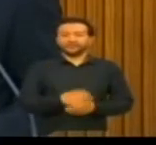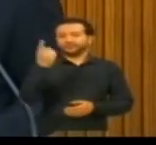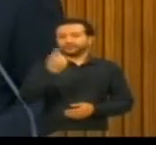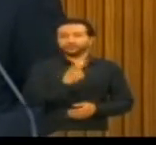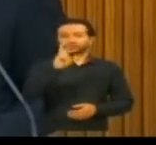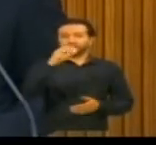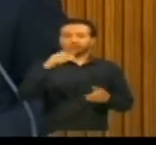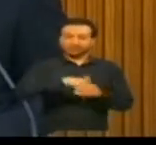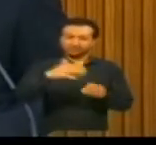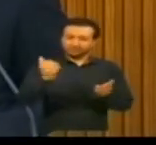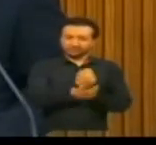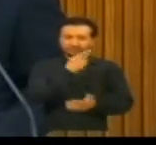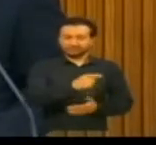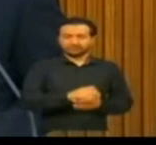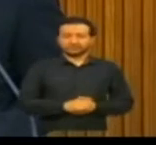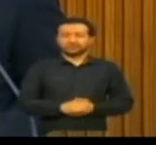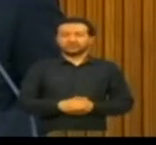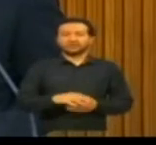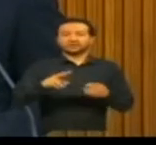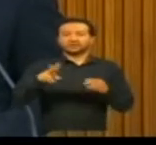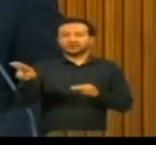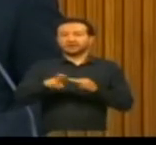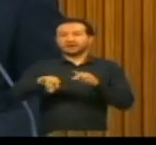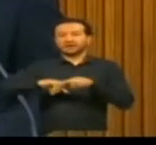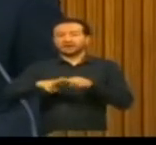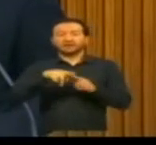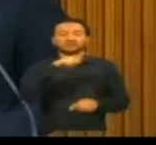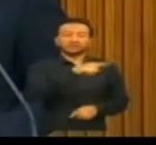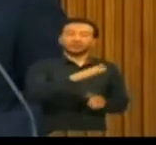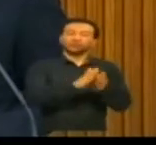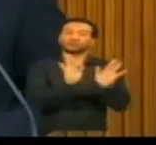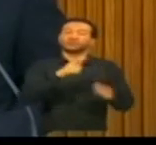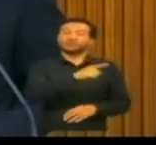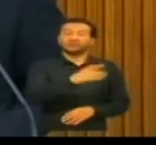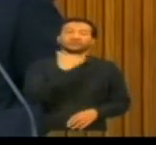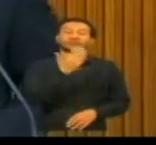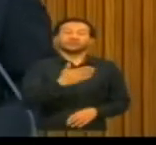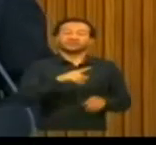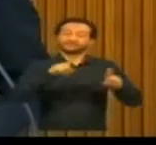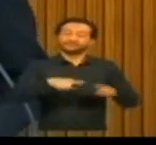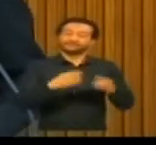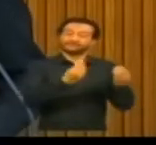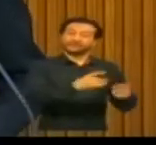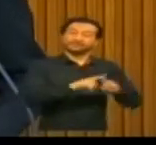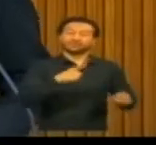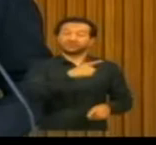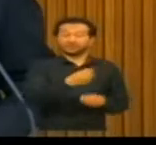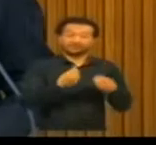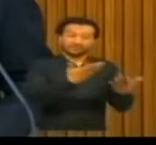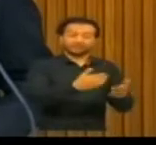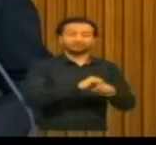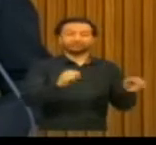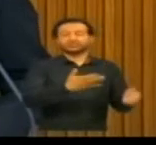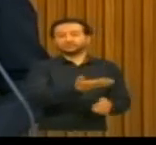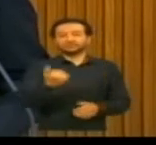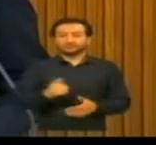%70'le kazandı. KHK'lı dediler ki sen kusura bakma, sana mazbatayı vermiyoruz. Verdiğimiz mazbatayı da geri